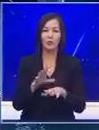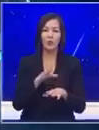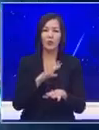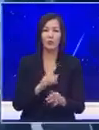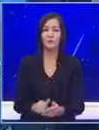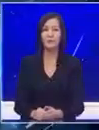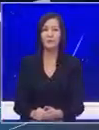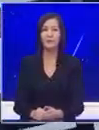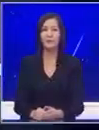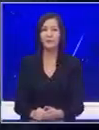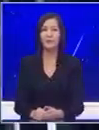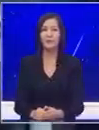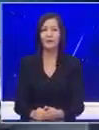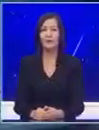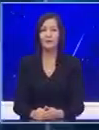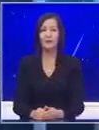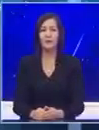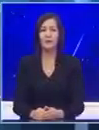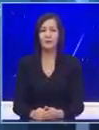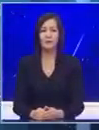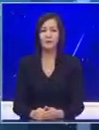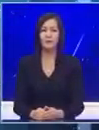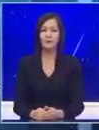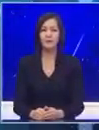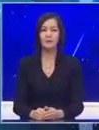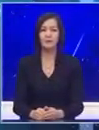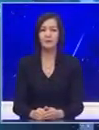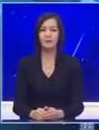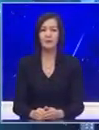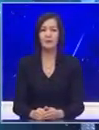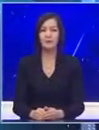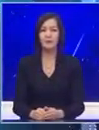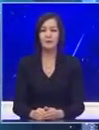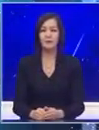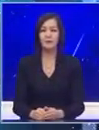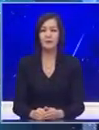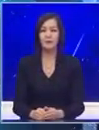Амина Құдайберген, Жасын Шымкенже, Жетісу арнасы, Талдықорған.